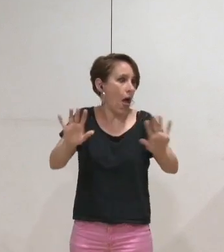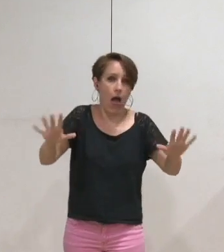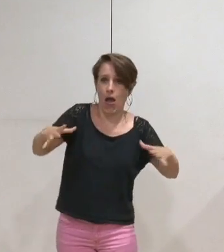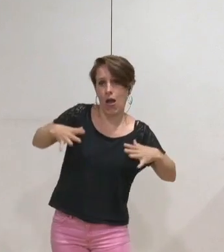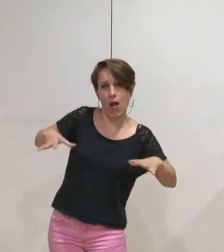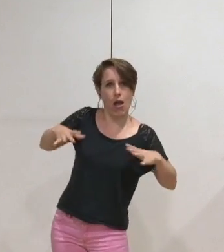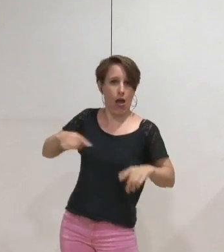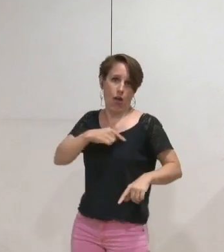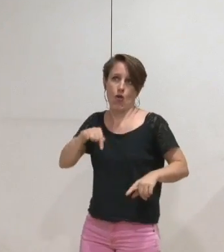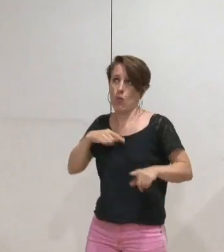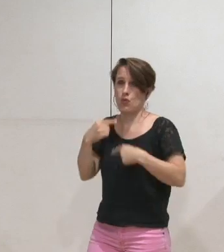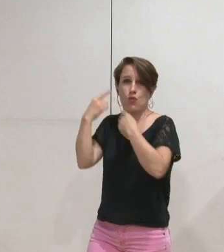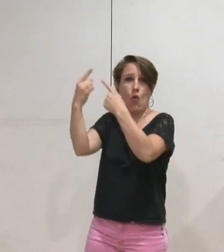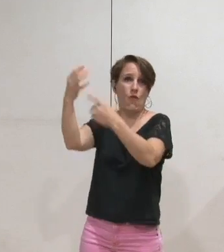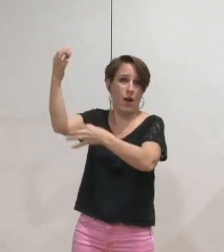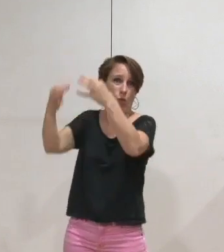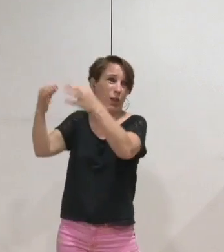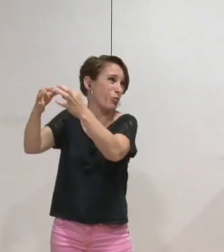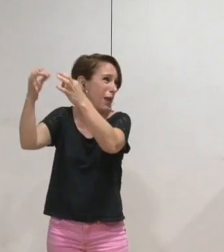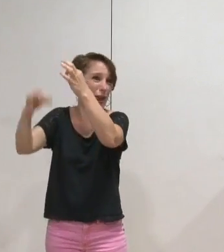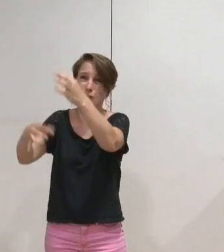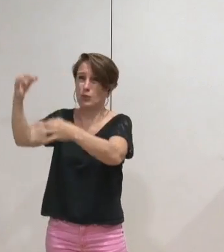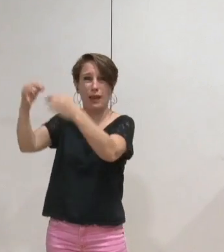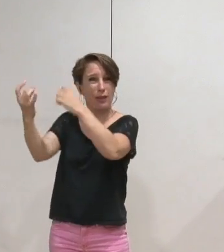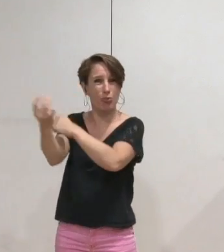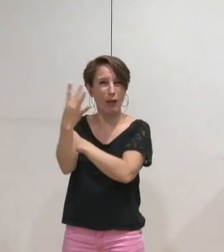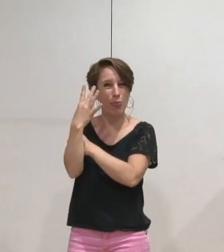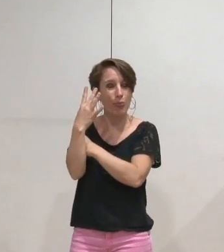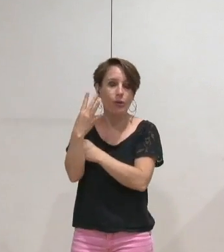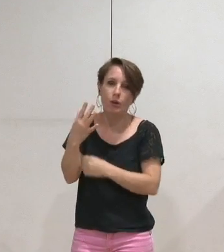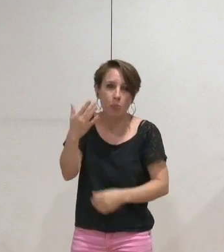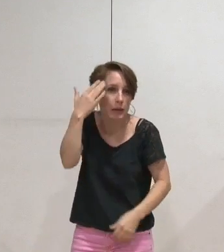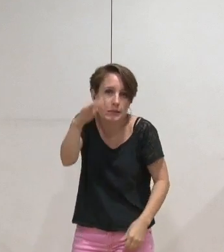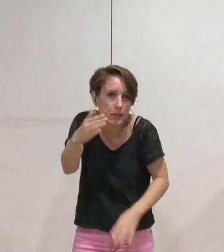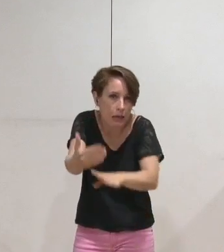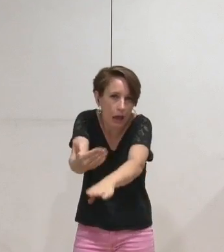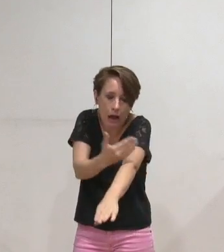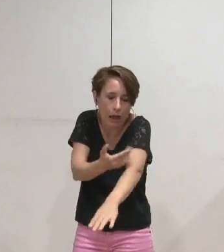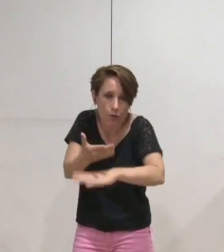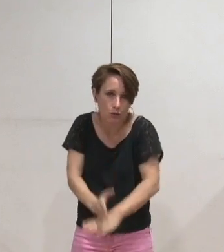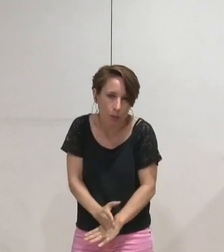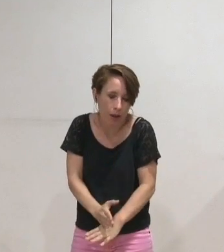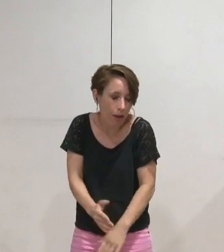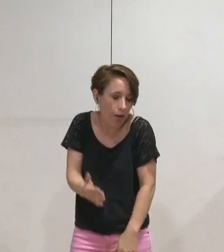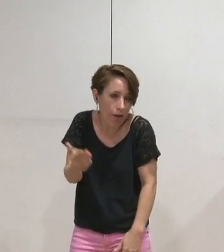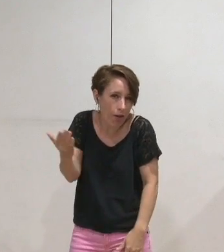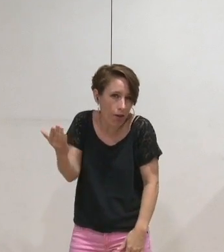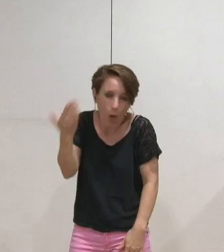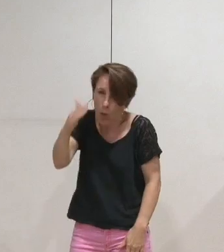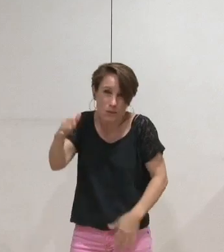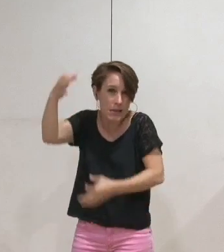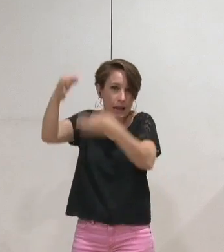à des fins de communication parce que vous saviez l'issue parce que le tribunal devait par